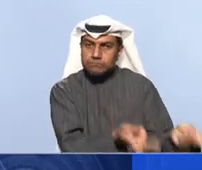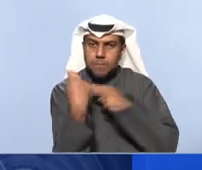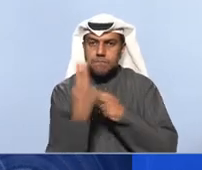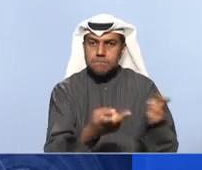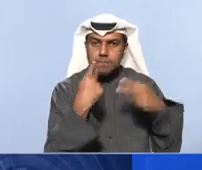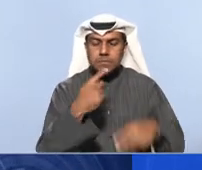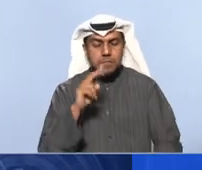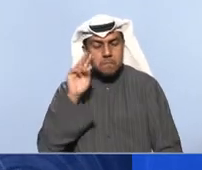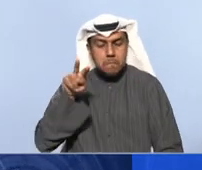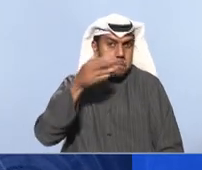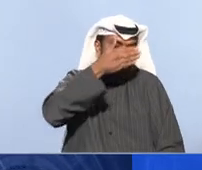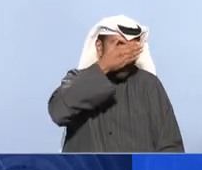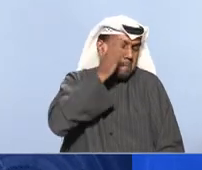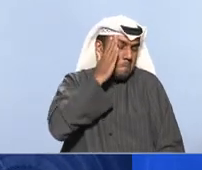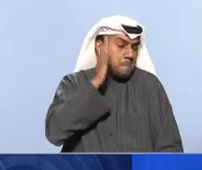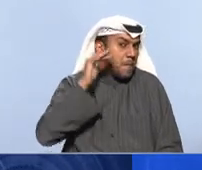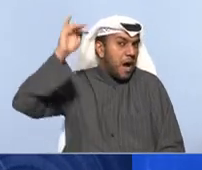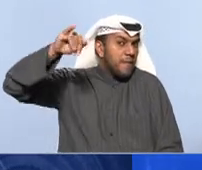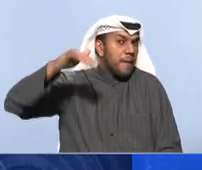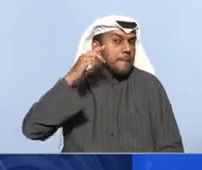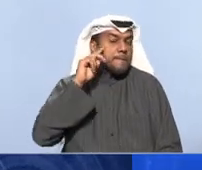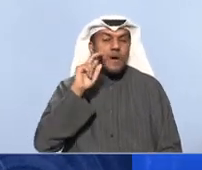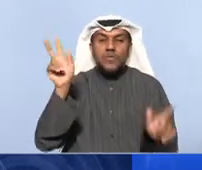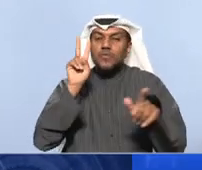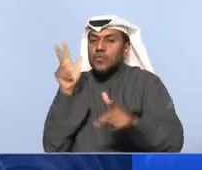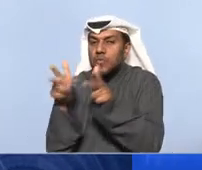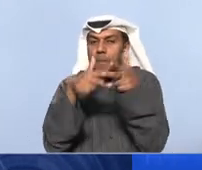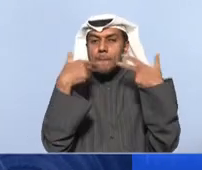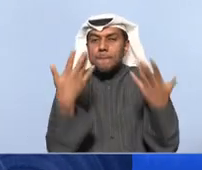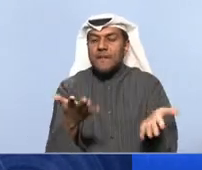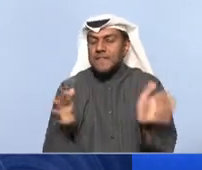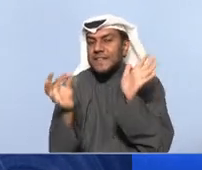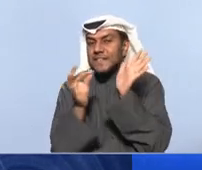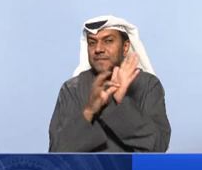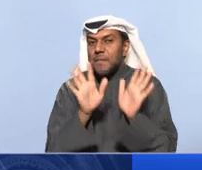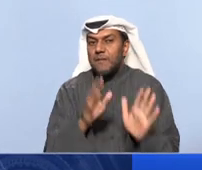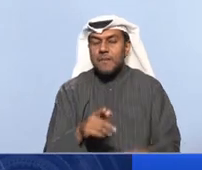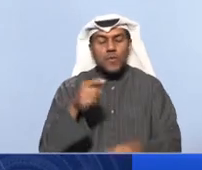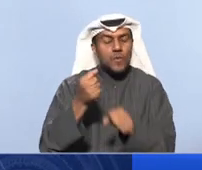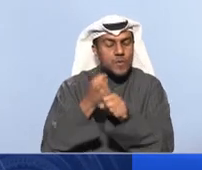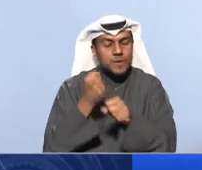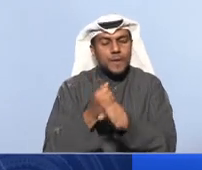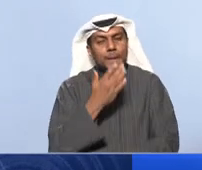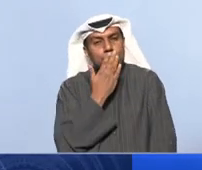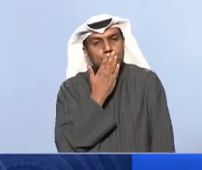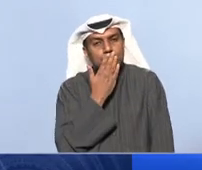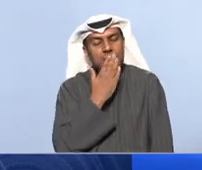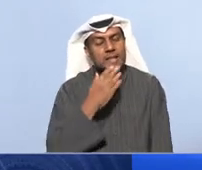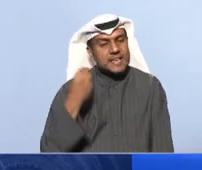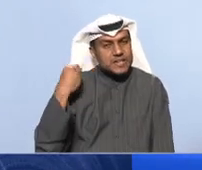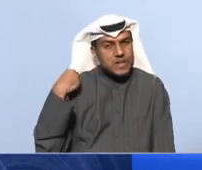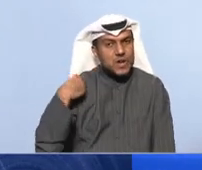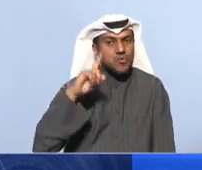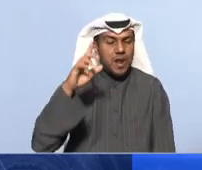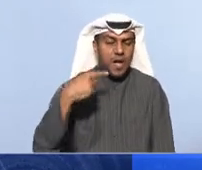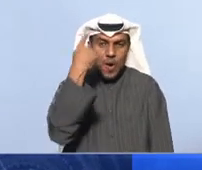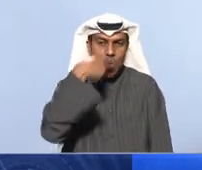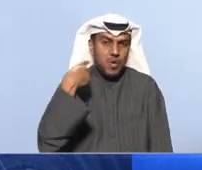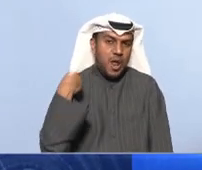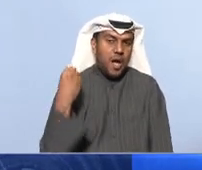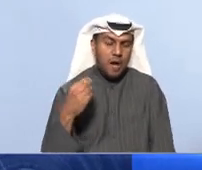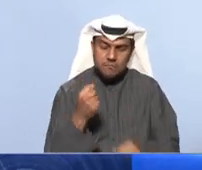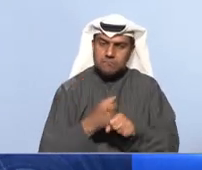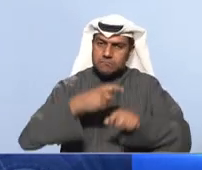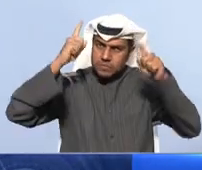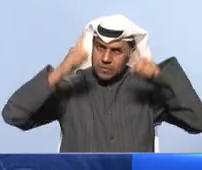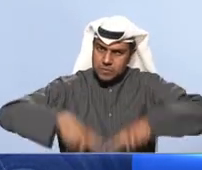لا نشاهدهم وقد لا يشاهدهم الإعلام وقد لا يسلط عليهم الدور وقد لا يسلط عليهم الضوء بالشكل الكافي، ولكنهم